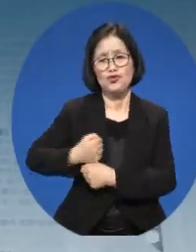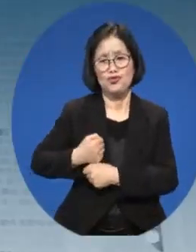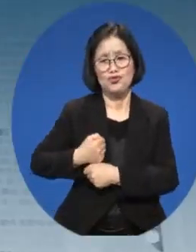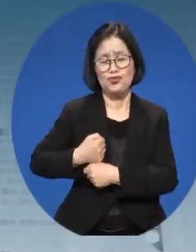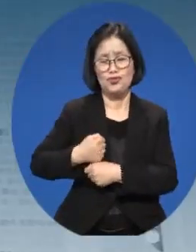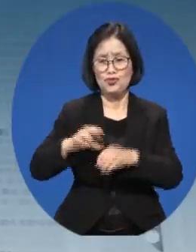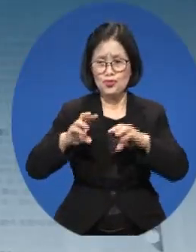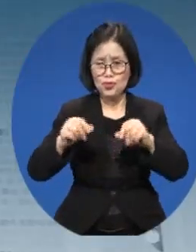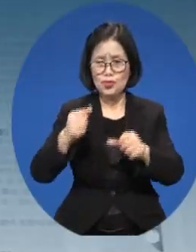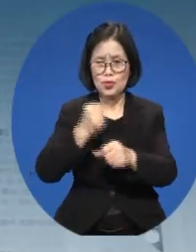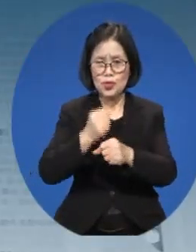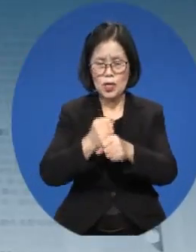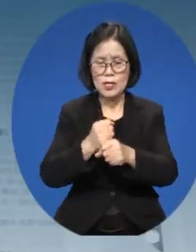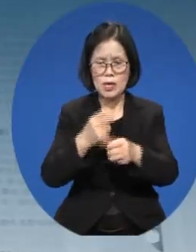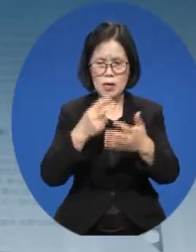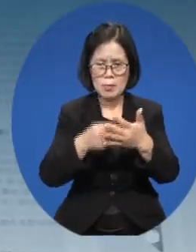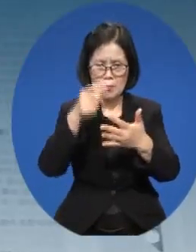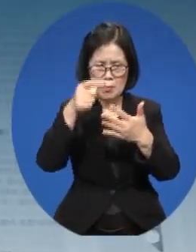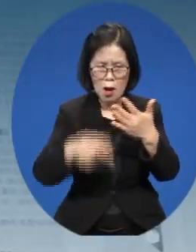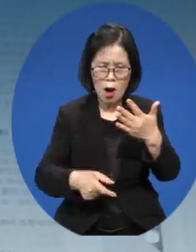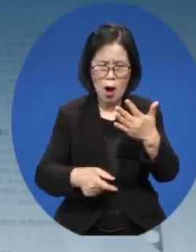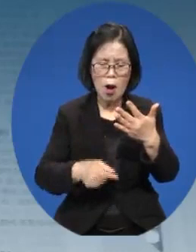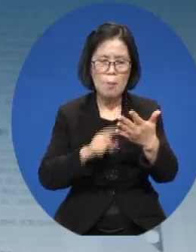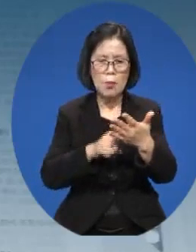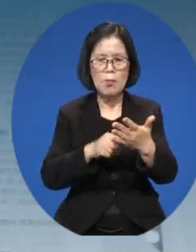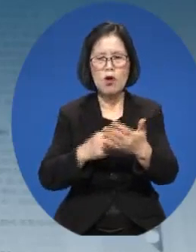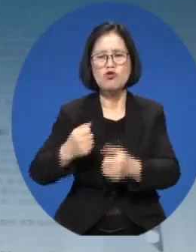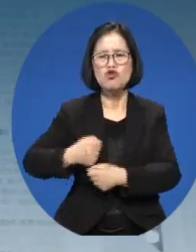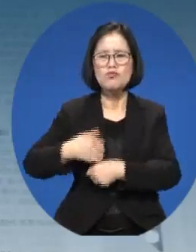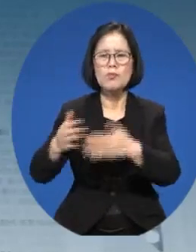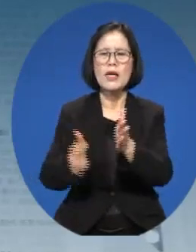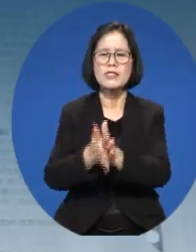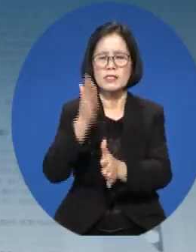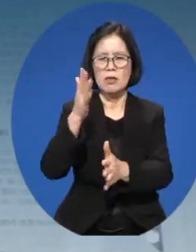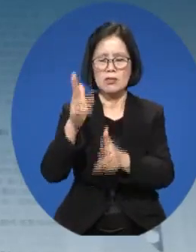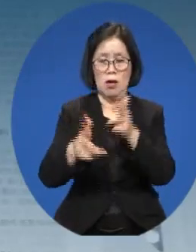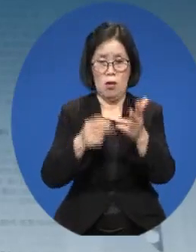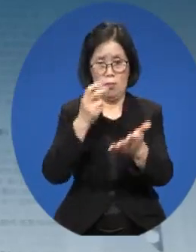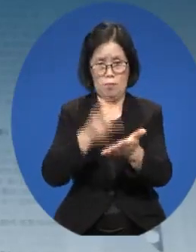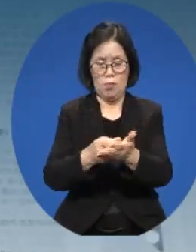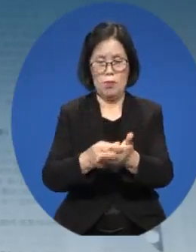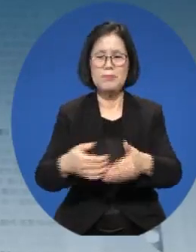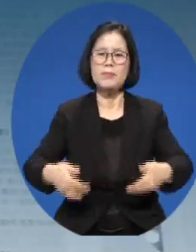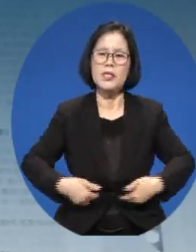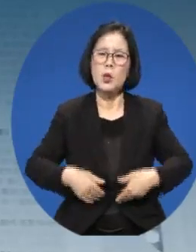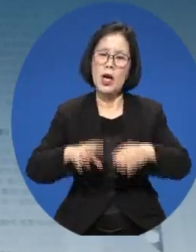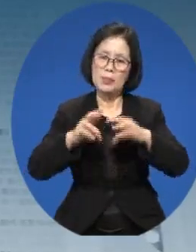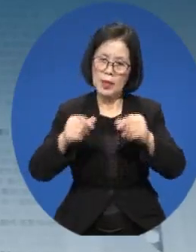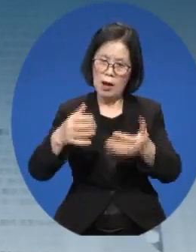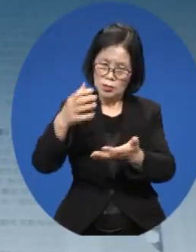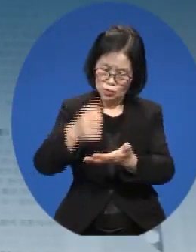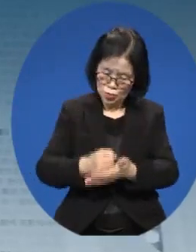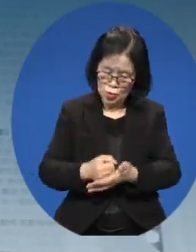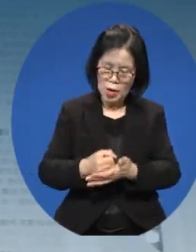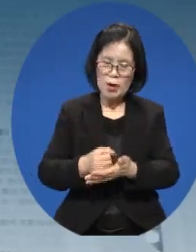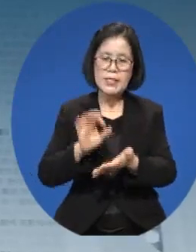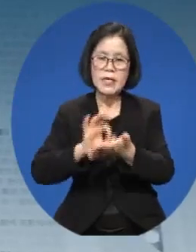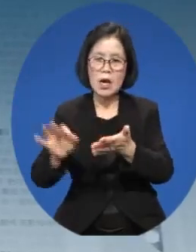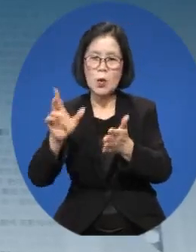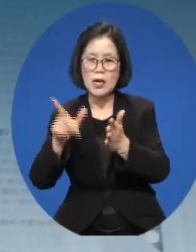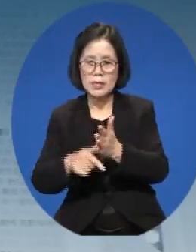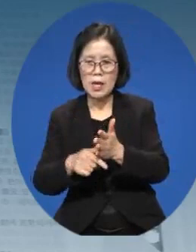조성에 관한 제반 사항이 명시된 법률은 국방 시설 사업법 필요한 부지를 수용하거나 쓸 때는